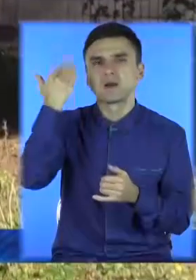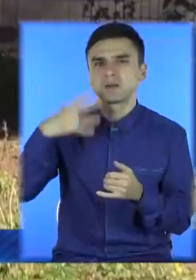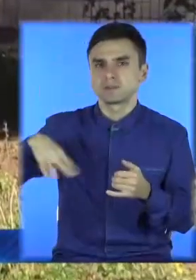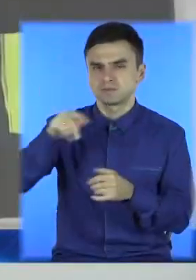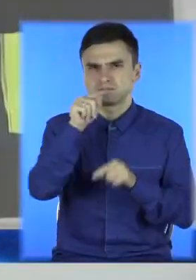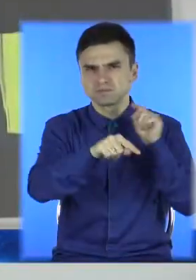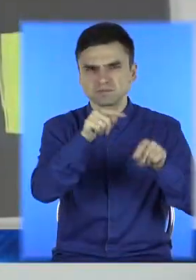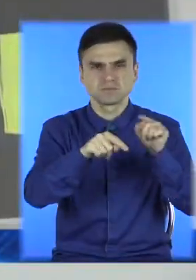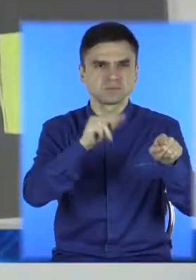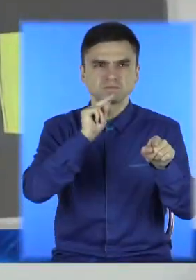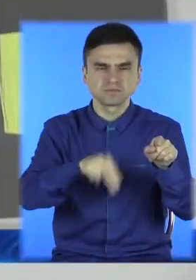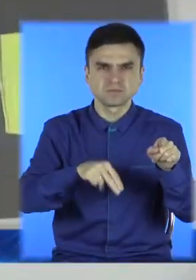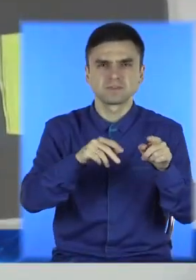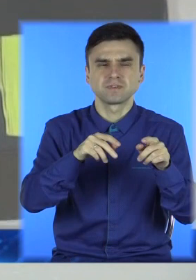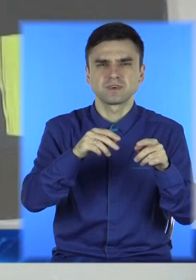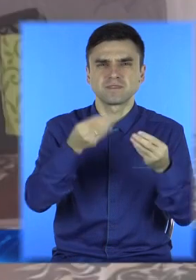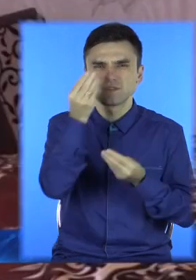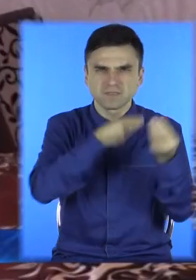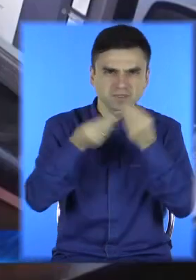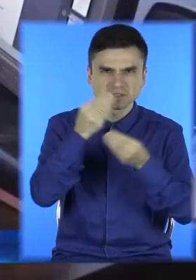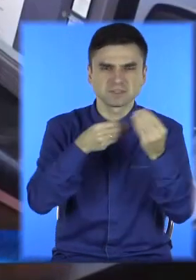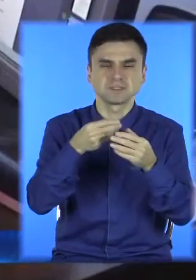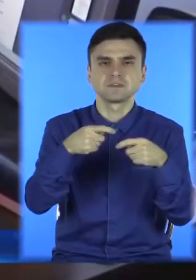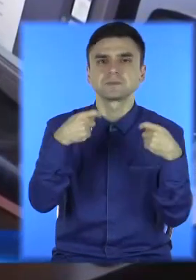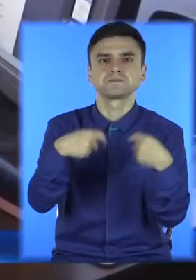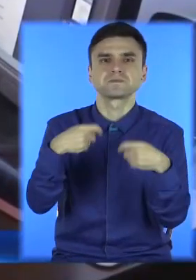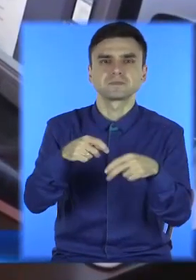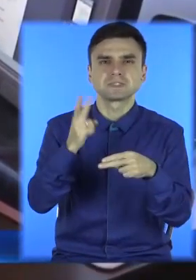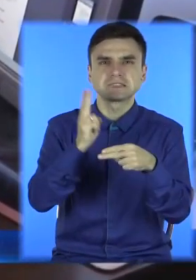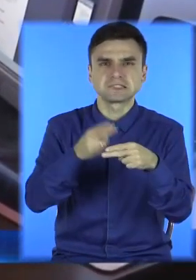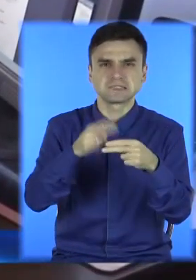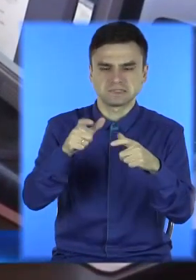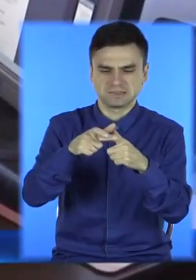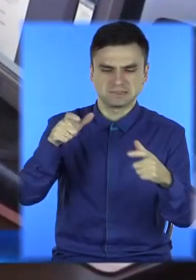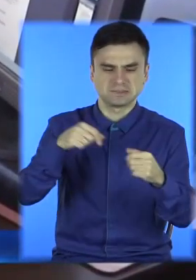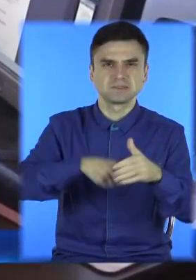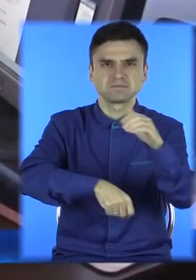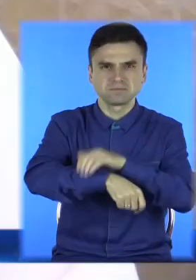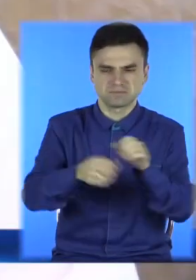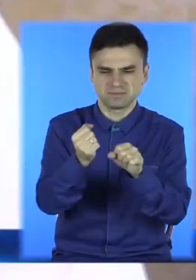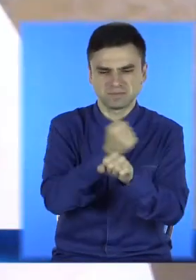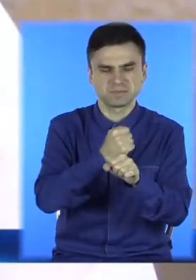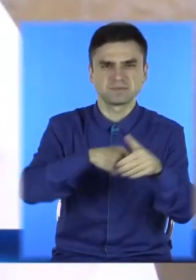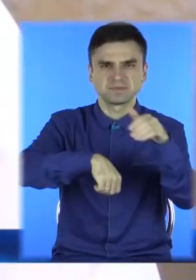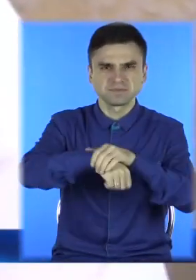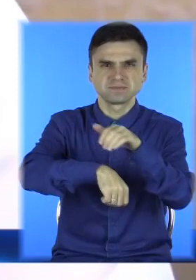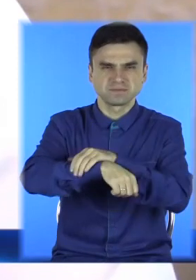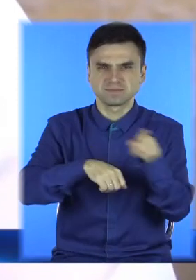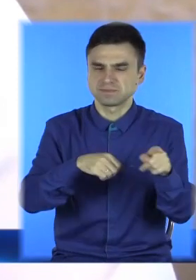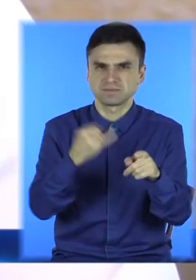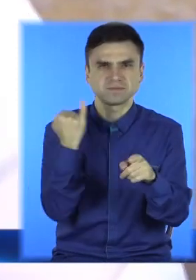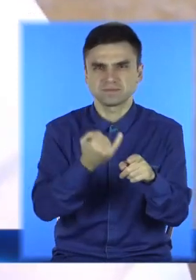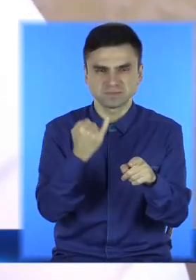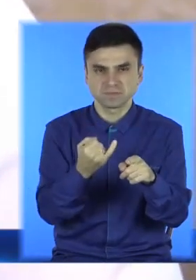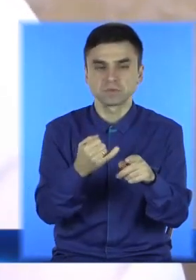співробітник першої міської лікарні, підтвердили у цьому медзакладі. Чи звільнився чоловік за власним бажанням або ж його звільнили, поки